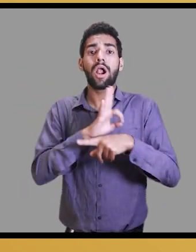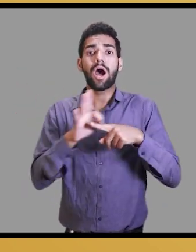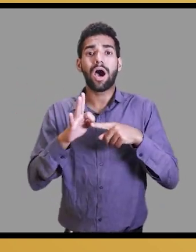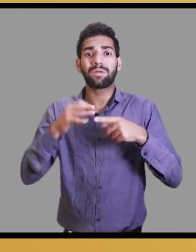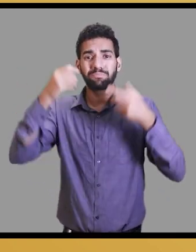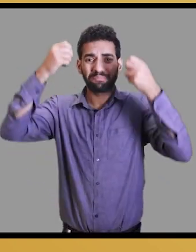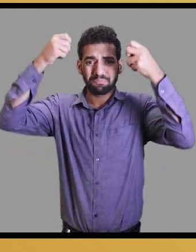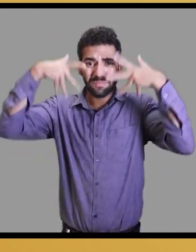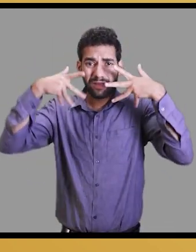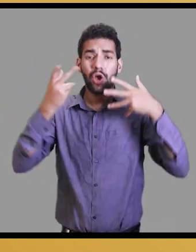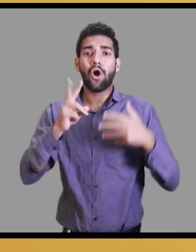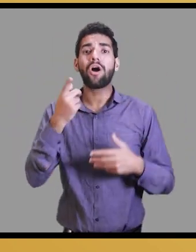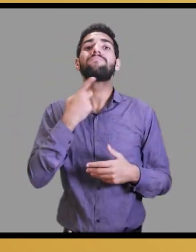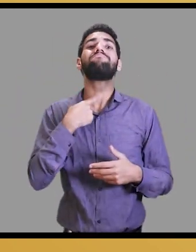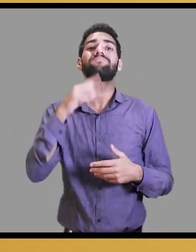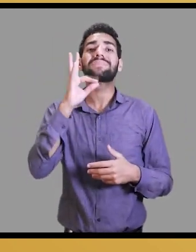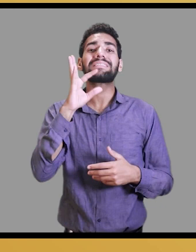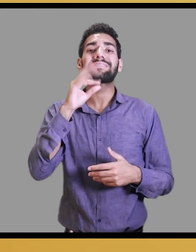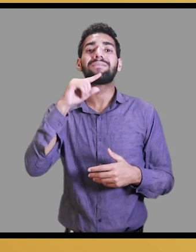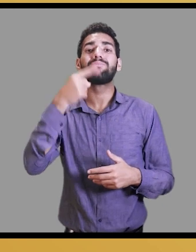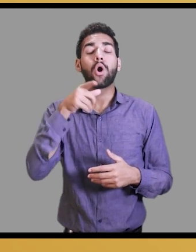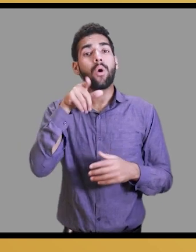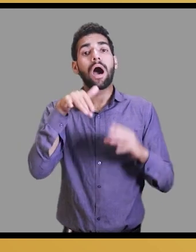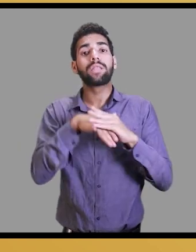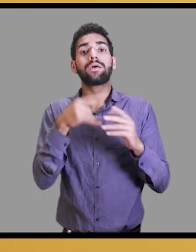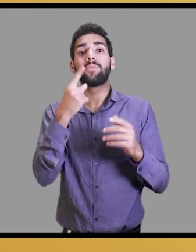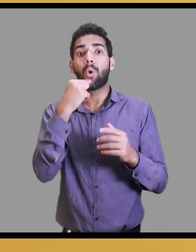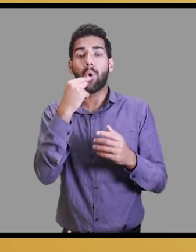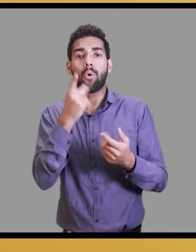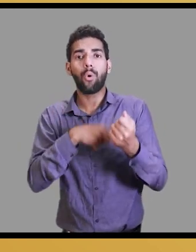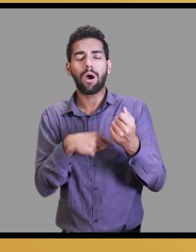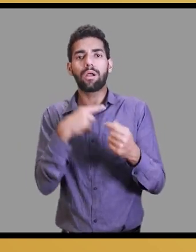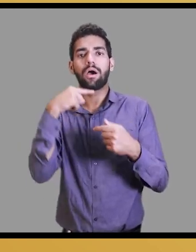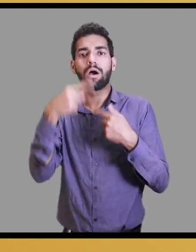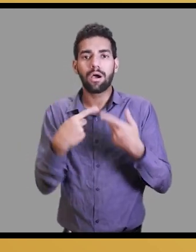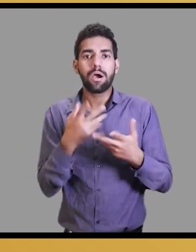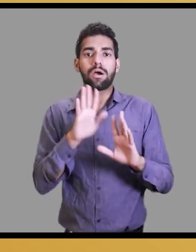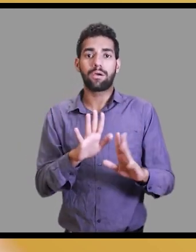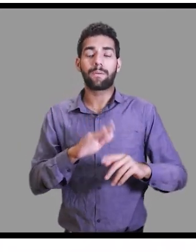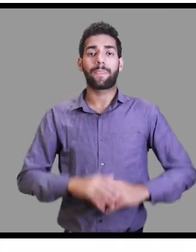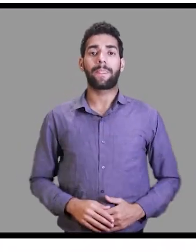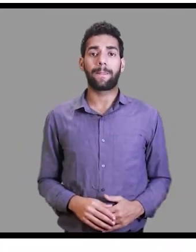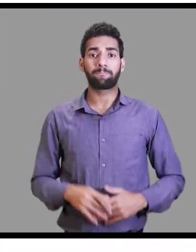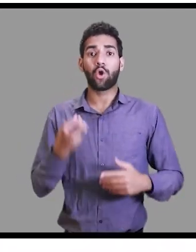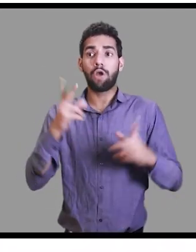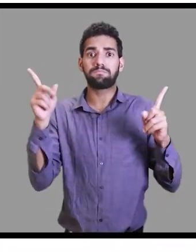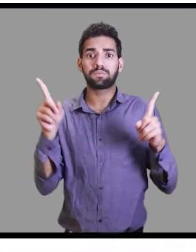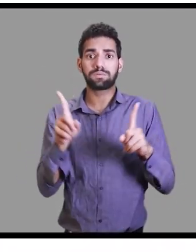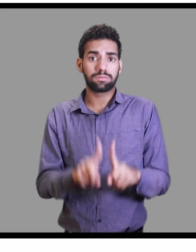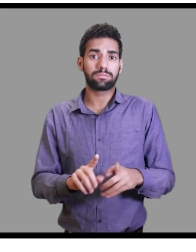آتے ہیں، اور بعض اوقات بلغم کے اندر خون بھی آ سکتا ہے۔ وزن بھی اس بیماری کے اندر خاطر خواہ ہر انسان کا جو ہے وہ کم ہو جاتا